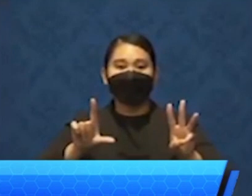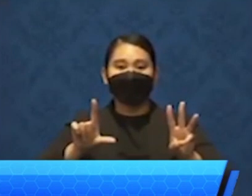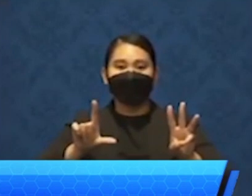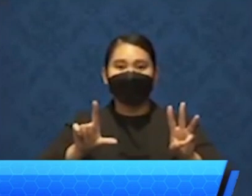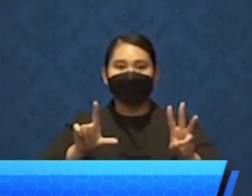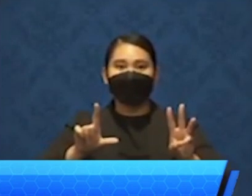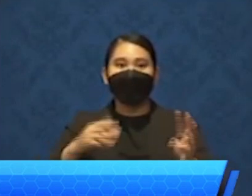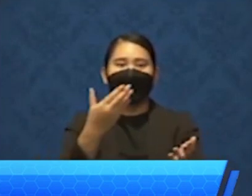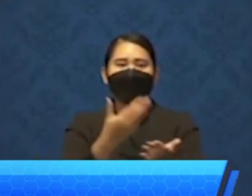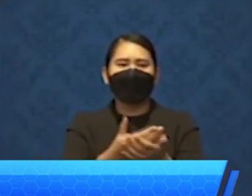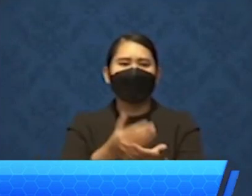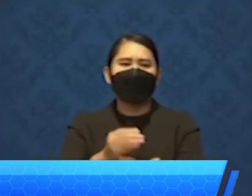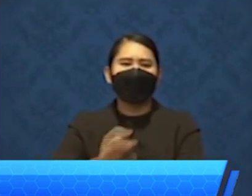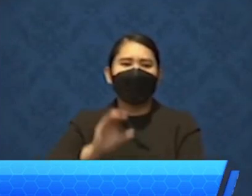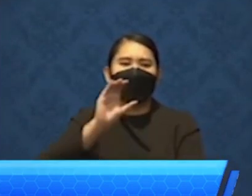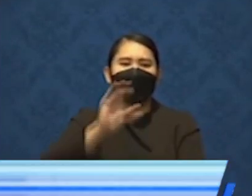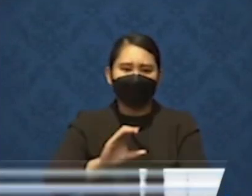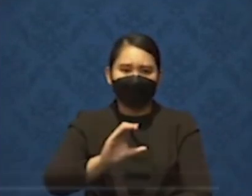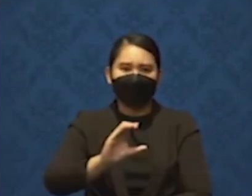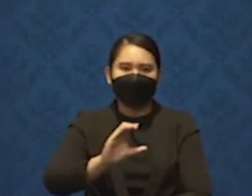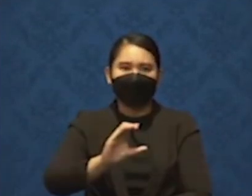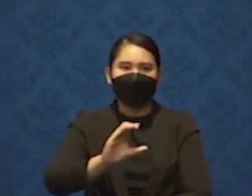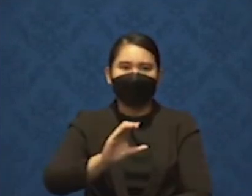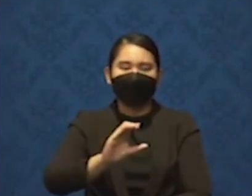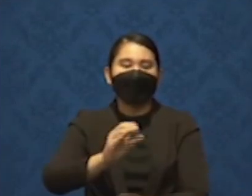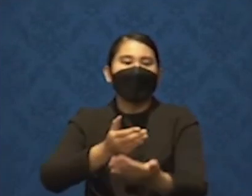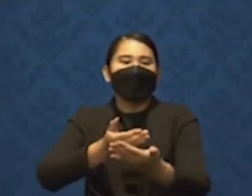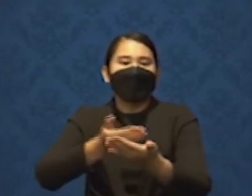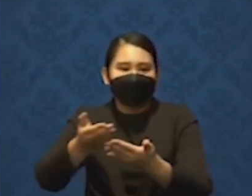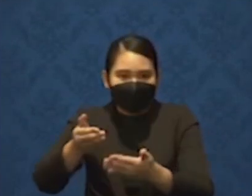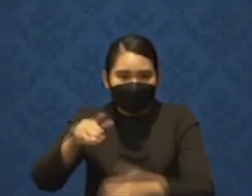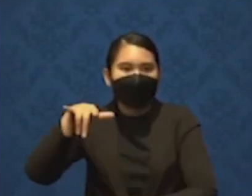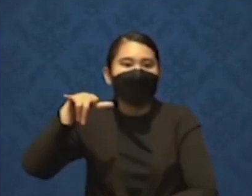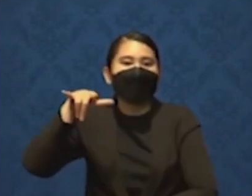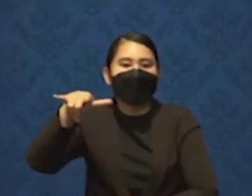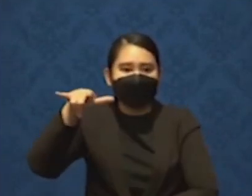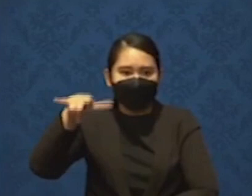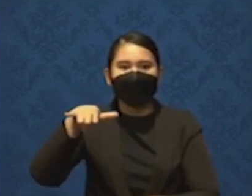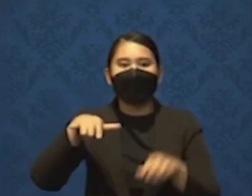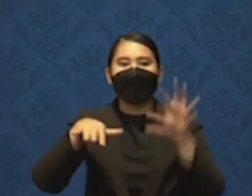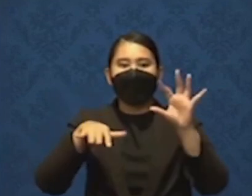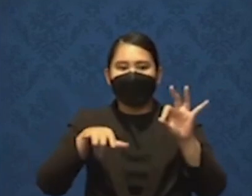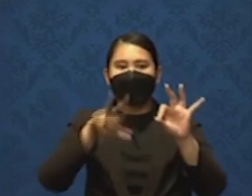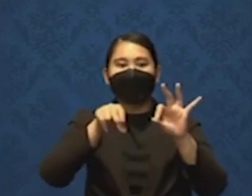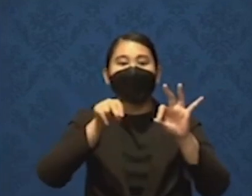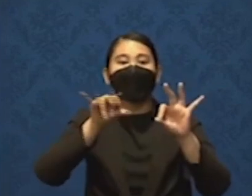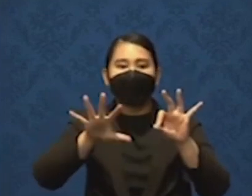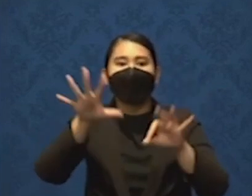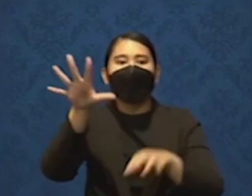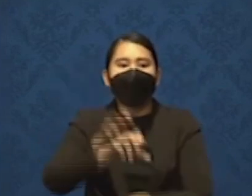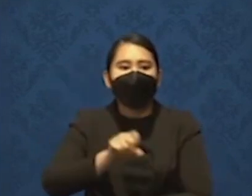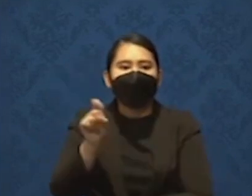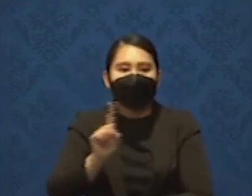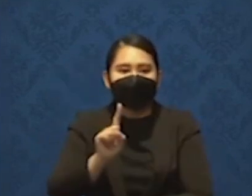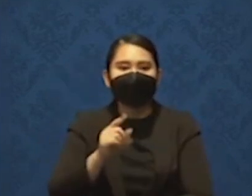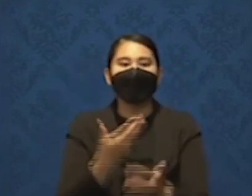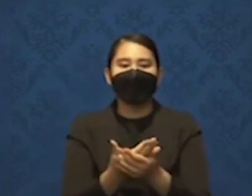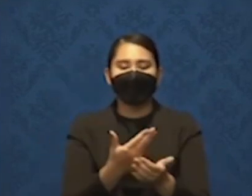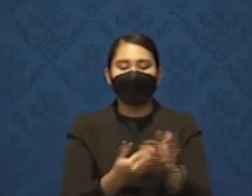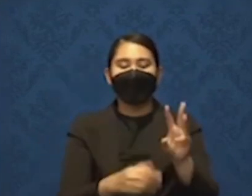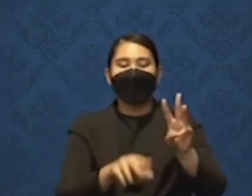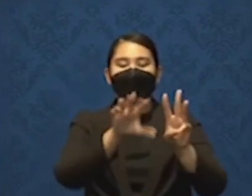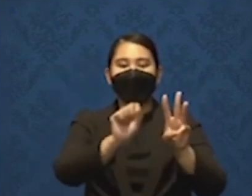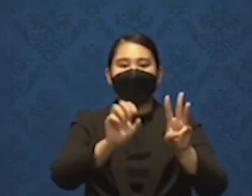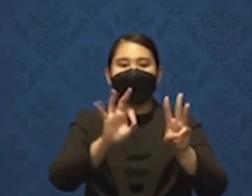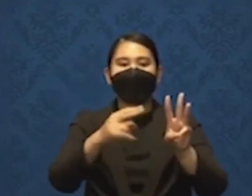เงินลงทุนนะครับที่จะมาซื้อเครื่องบินลบทางยุทธศาสตร์ F-35 เนี่ยก็มาจากเงิน 695,000 ล้าน